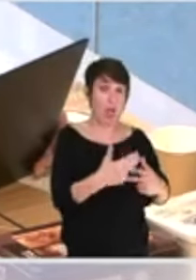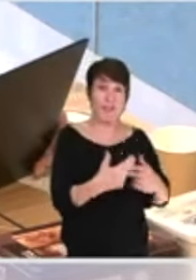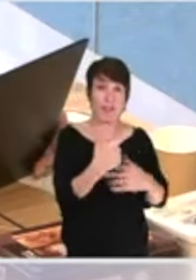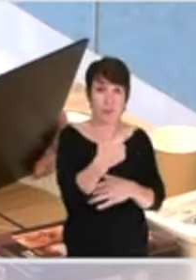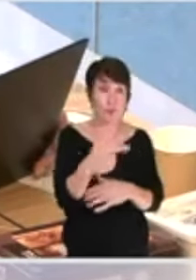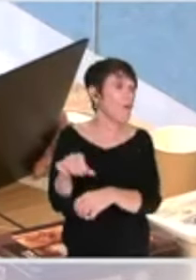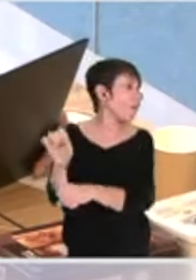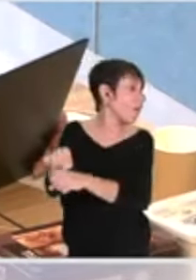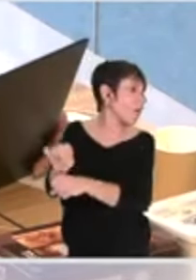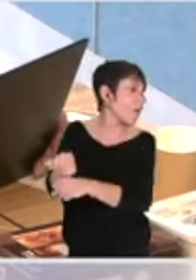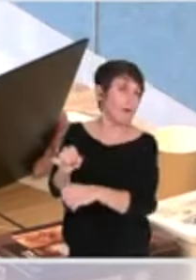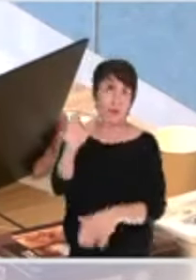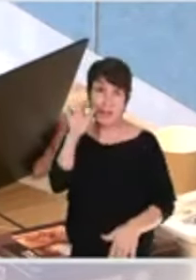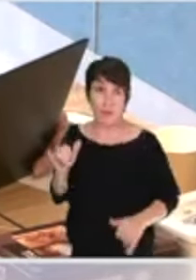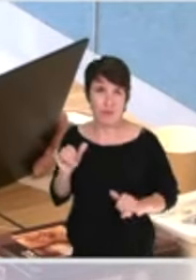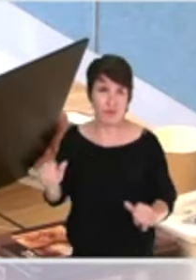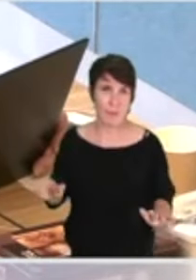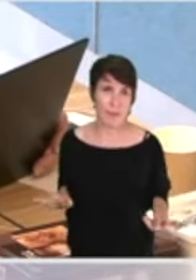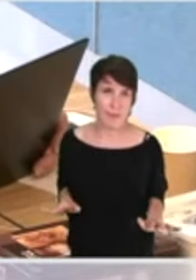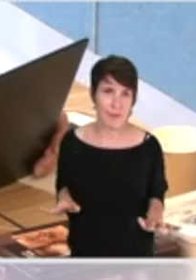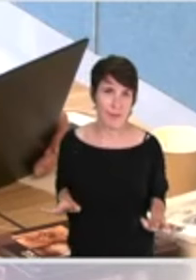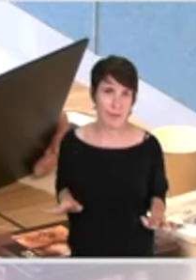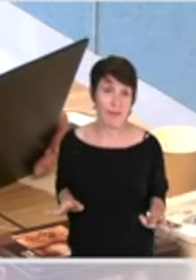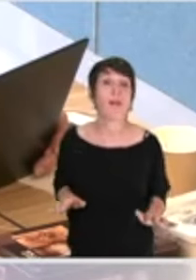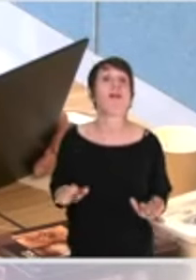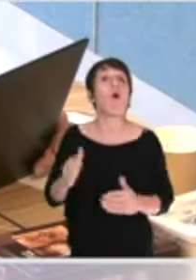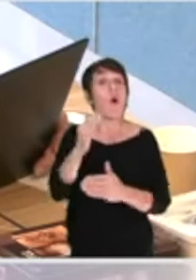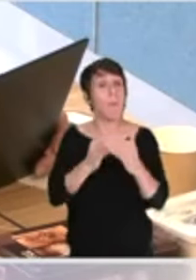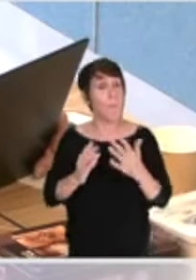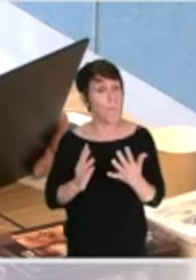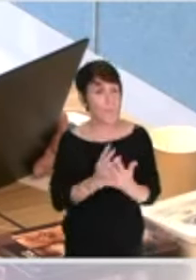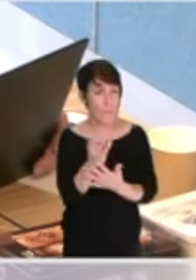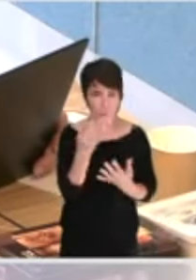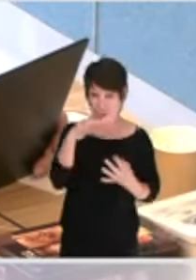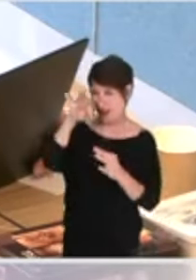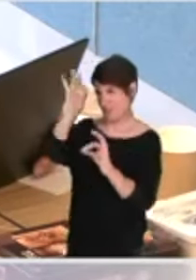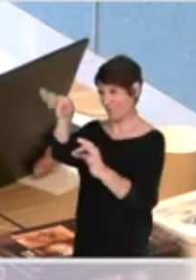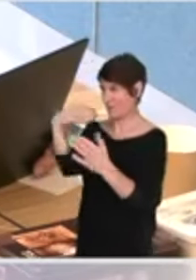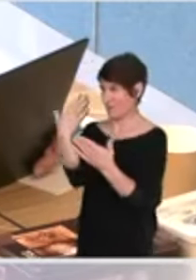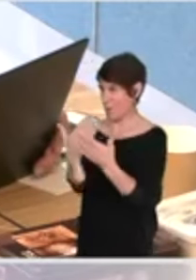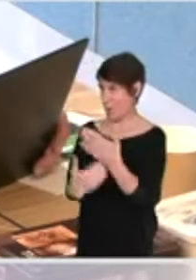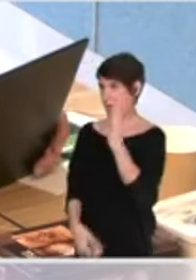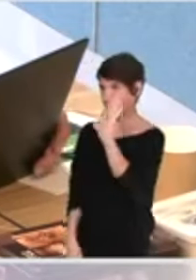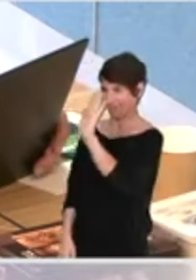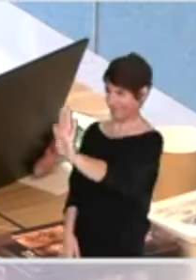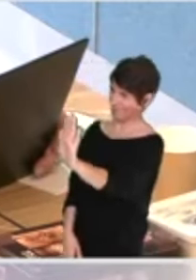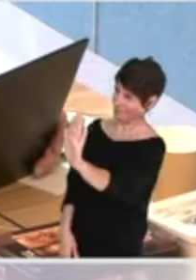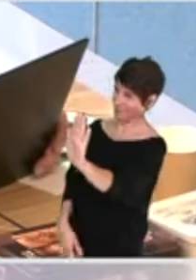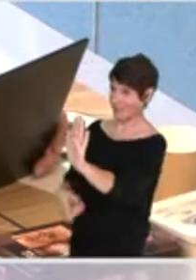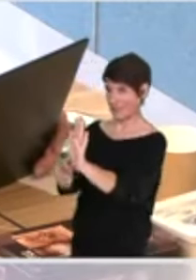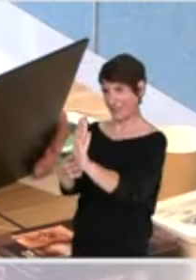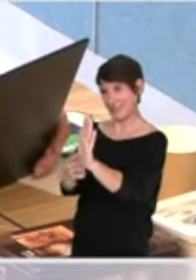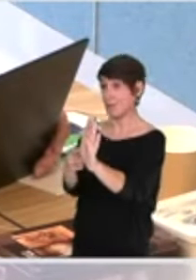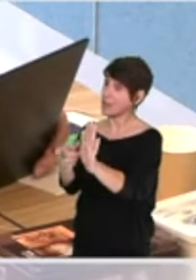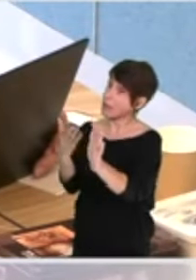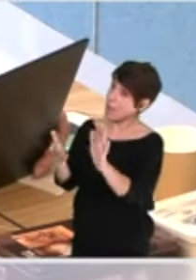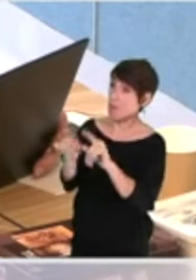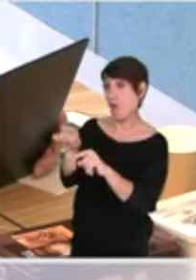concertation. Le projet était proposé tout ficelé, et la concertation se bornait sans doute au choix de la couleur des bancs.